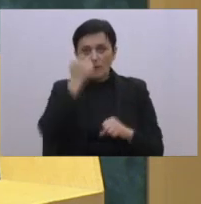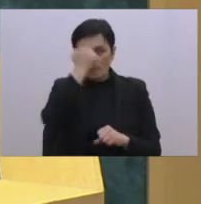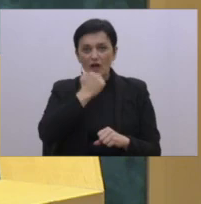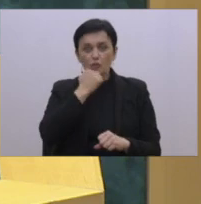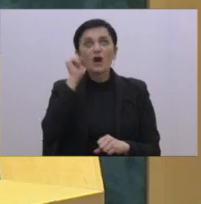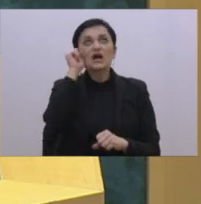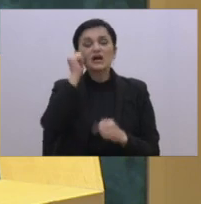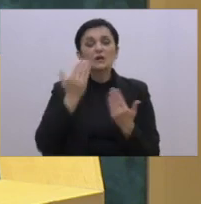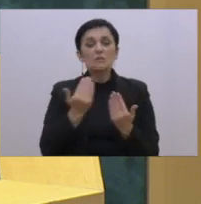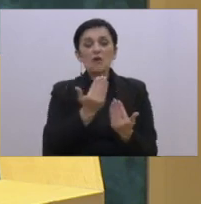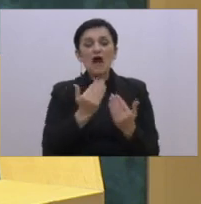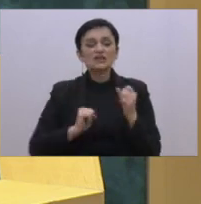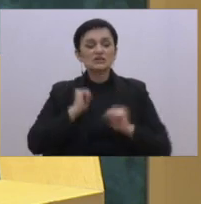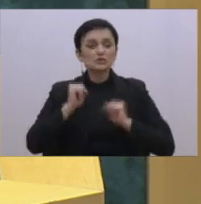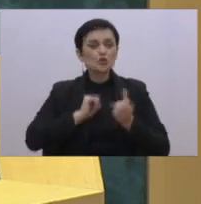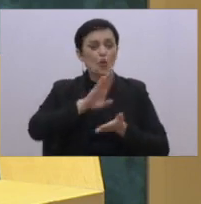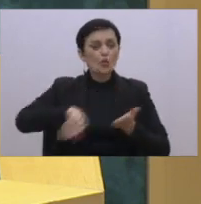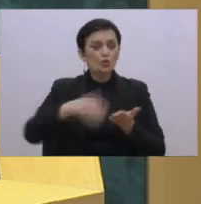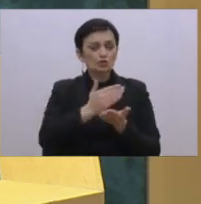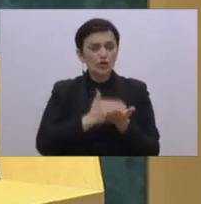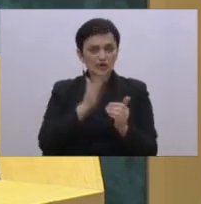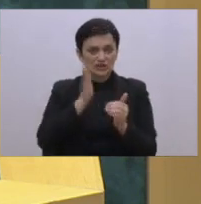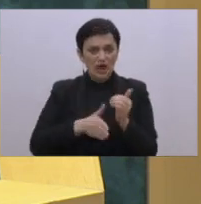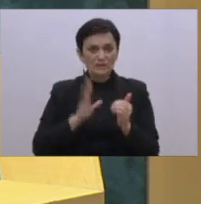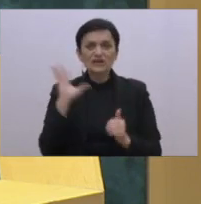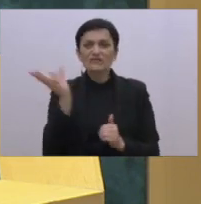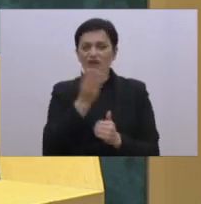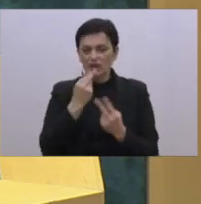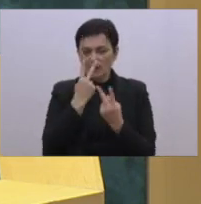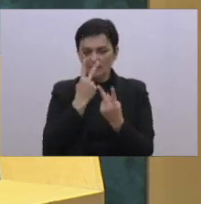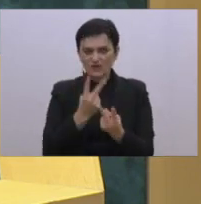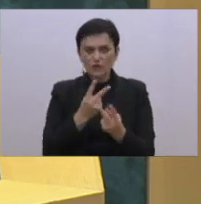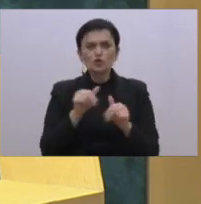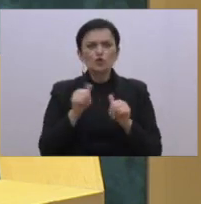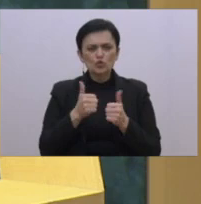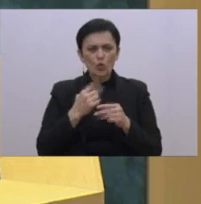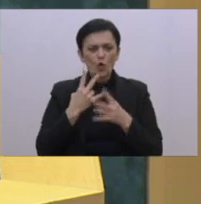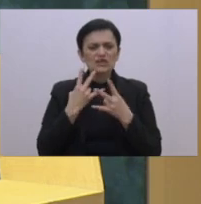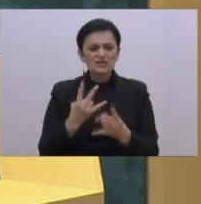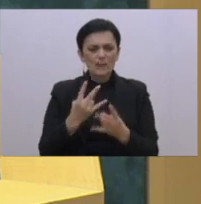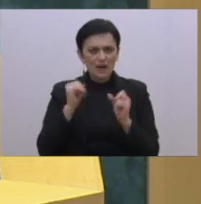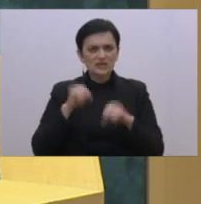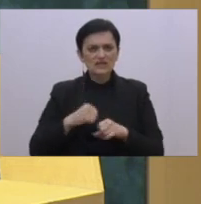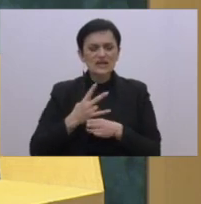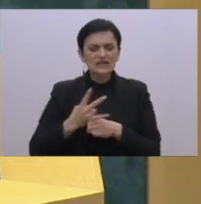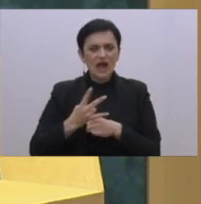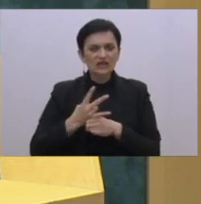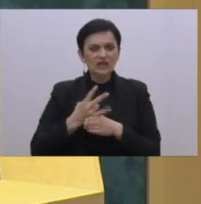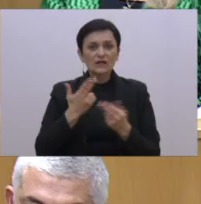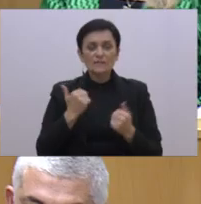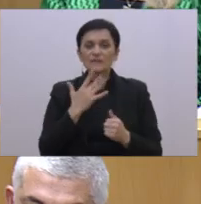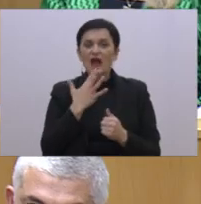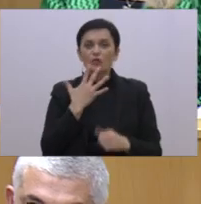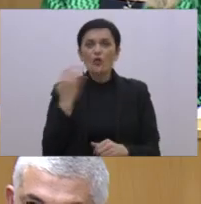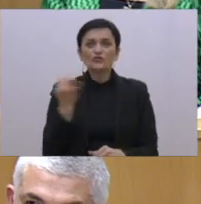ღმერთს, მათი მცდელობა უშედეგოდ დამთავრდა და ყველამ დაინახა, რაოდენ დამაზიანებელი შეიძლება იყოს რადიკალიზმი და